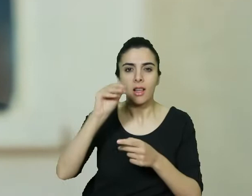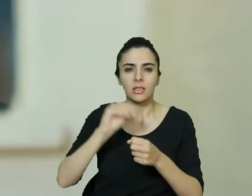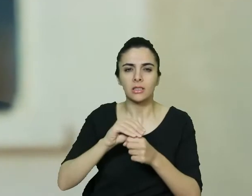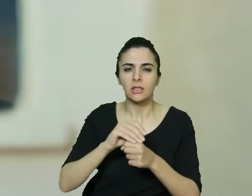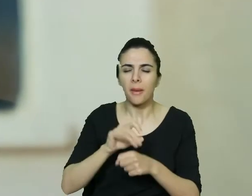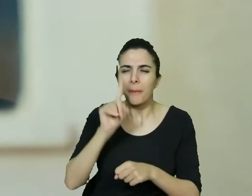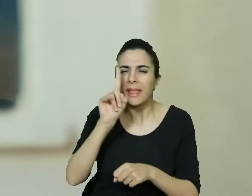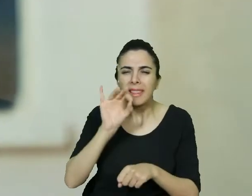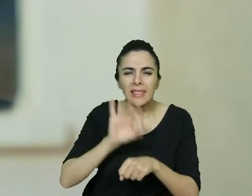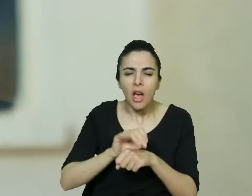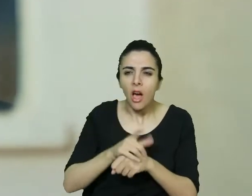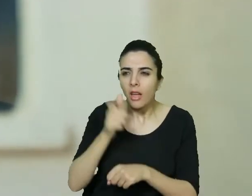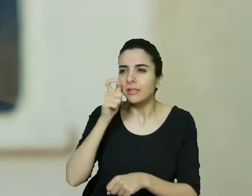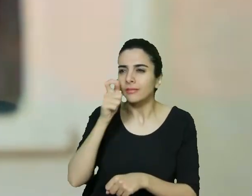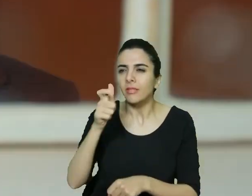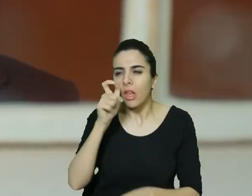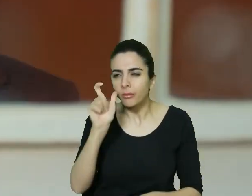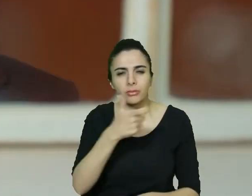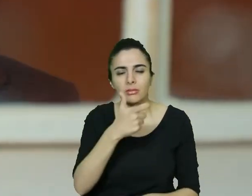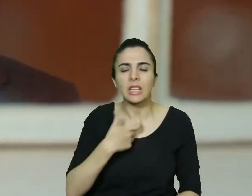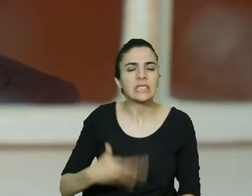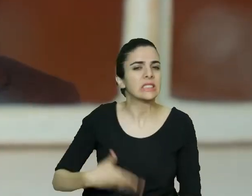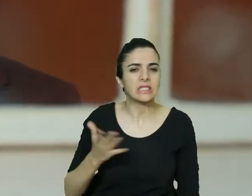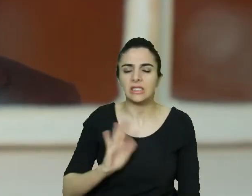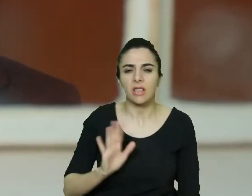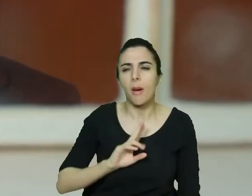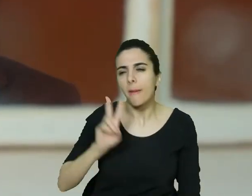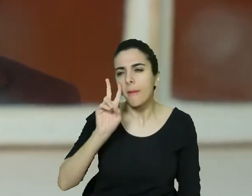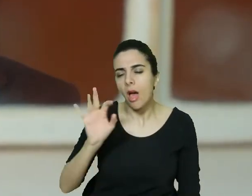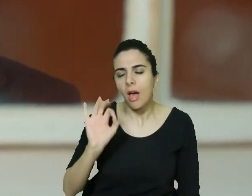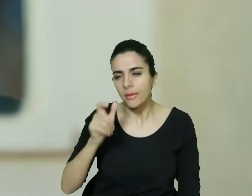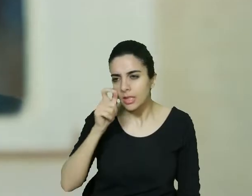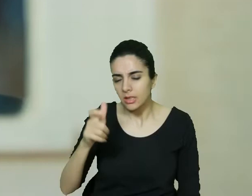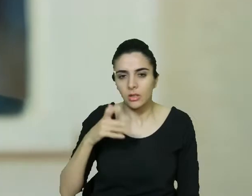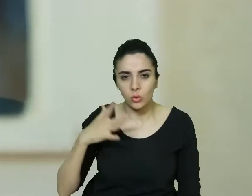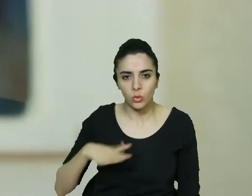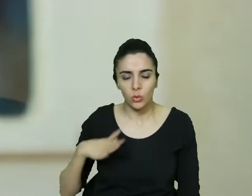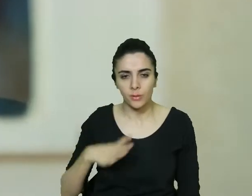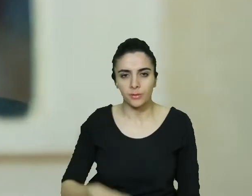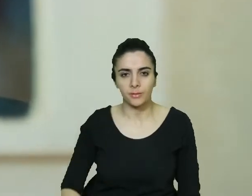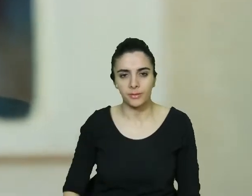gözlerimi bir saniye bile ayırmak istemiyorum artık. Kabullenemese de anladım diye salladı başını.